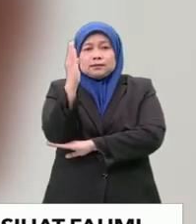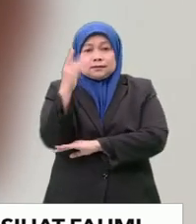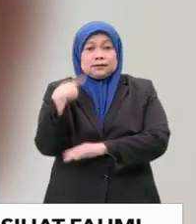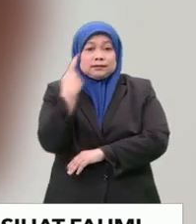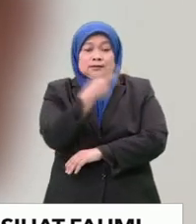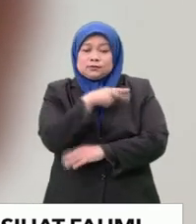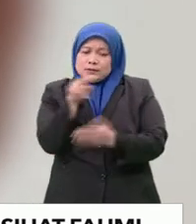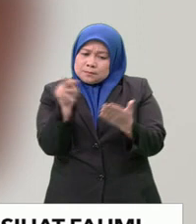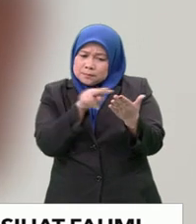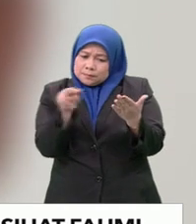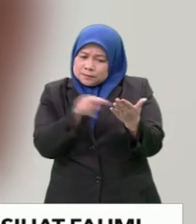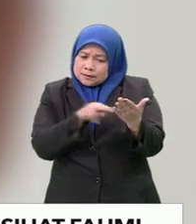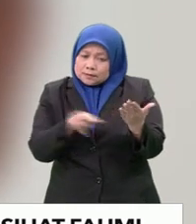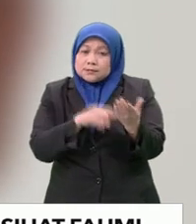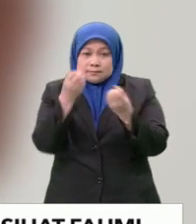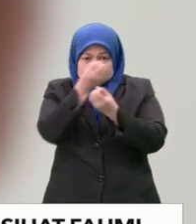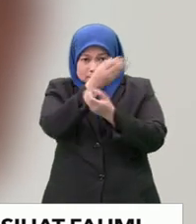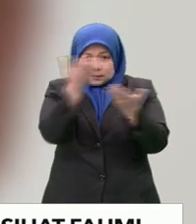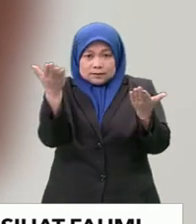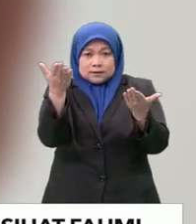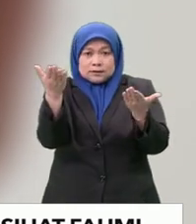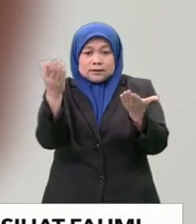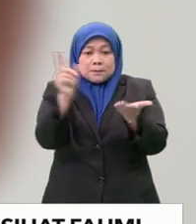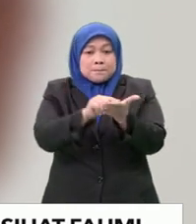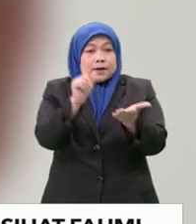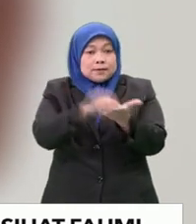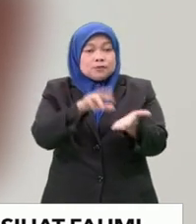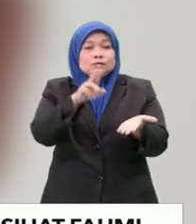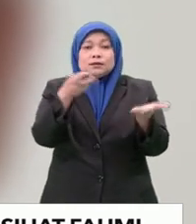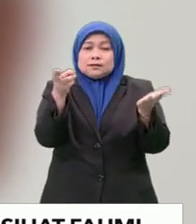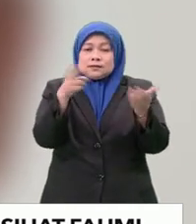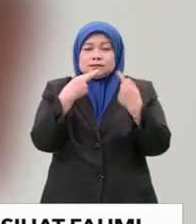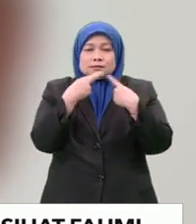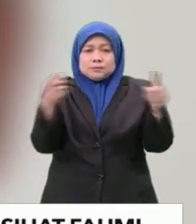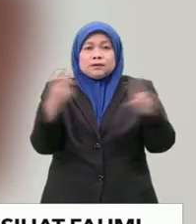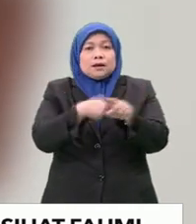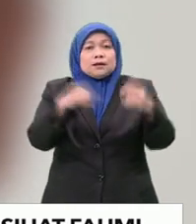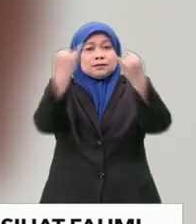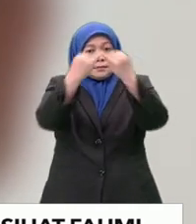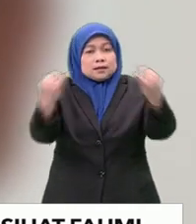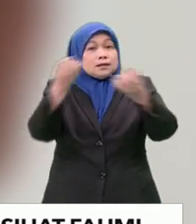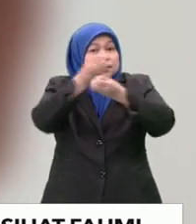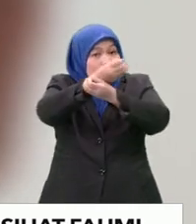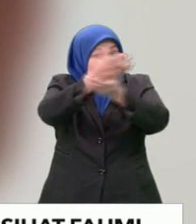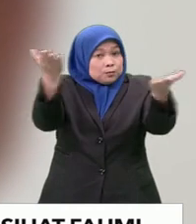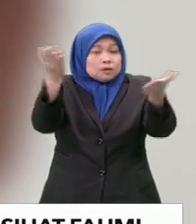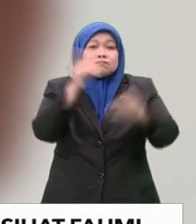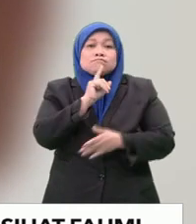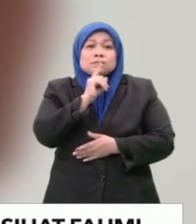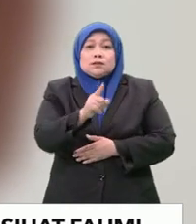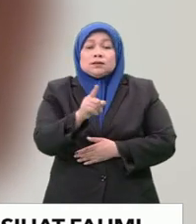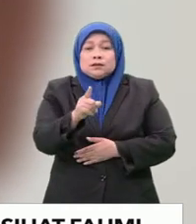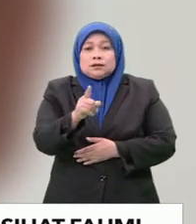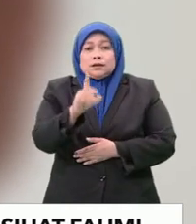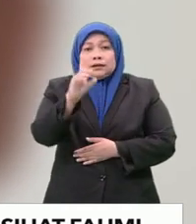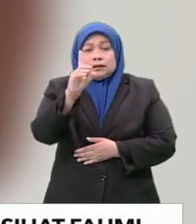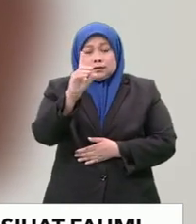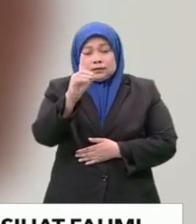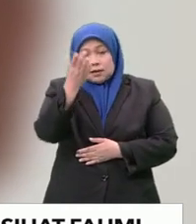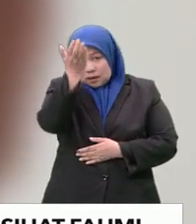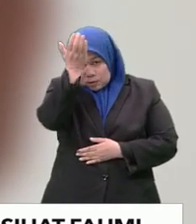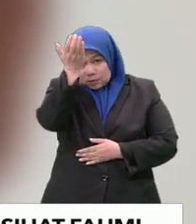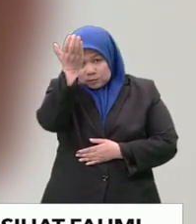telah membaca kenyataan media rasmi dari Istana Negara yang telah mengumumkan bahawa Seri Paduka Baginda Yang